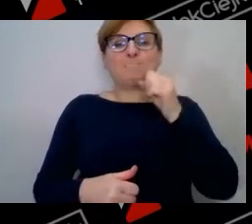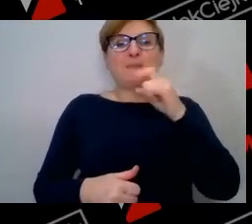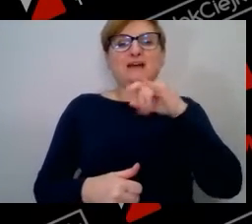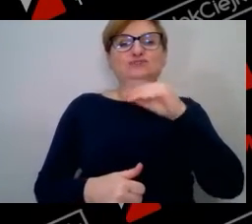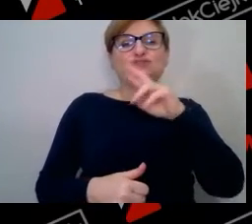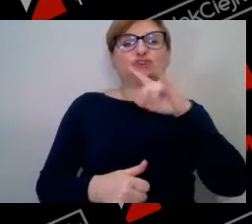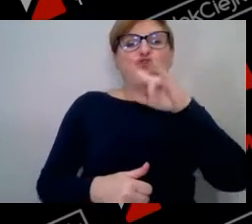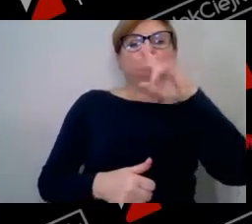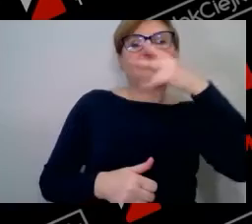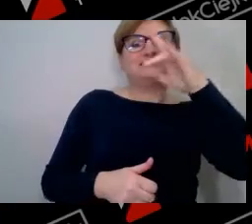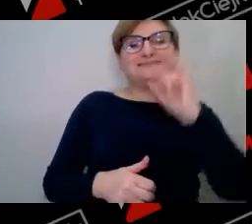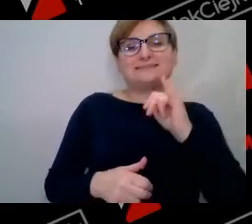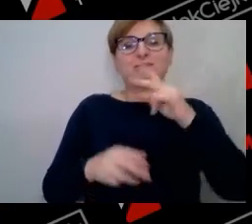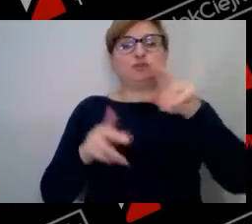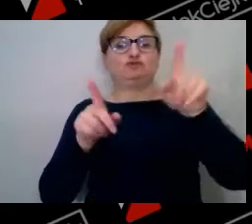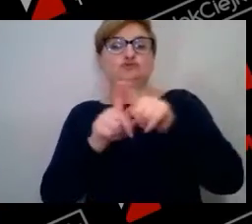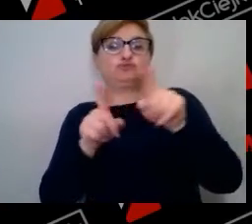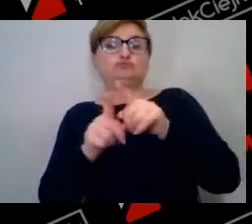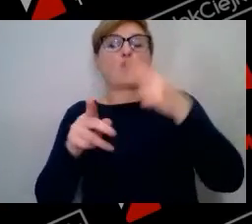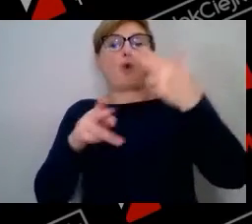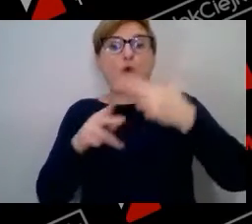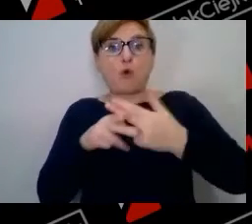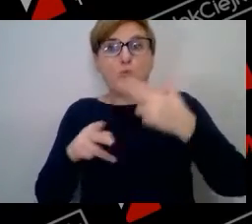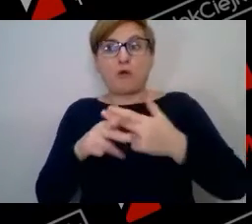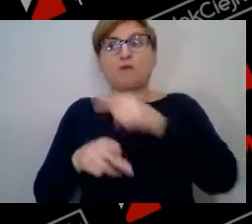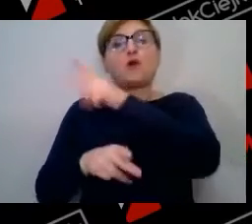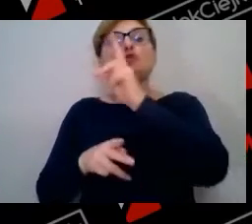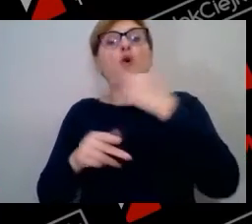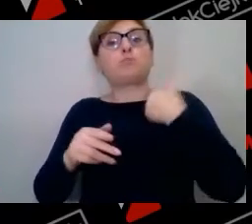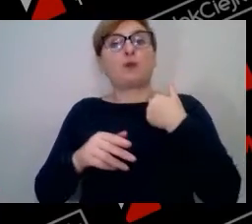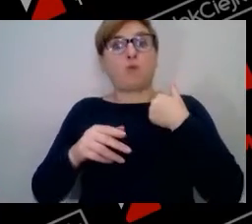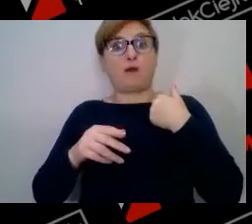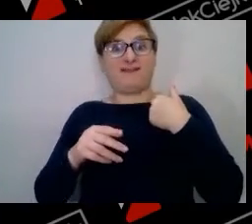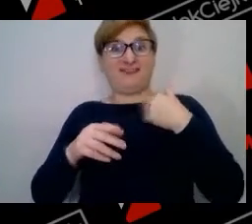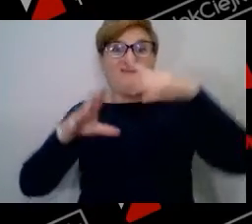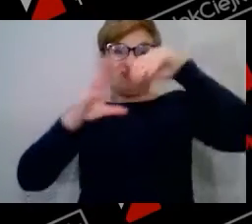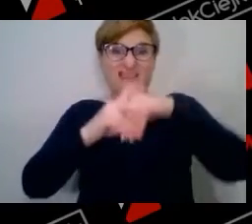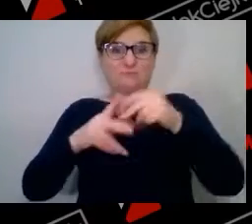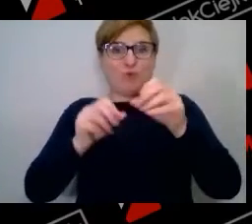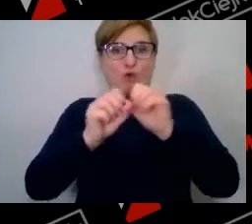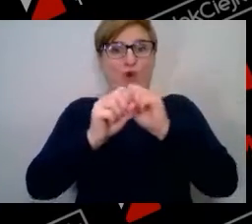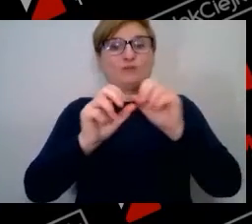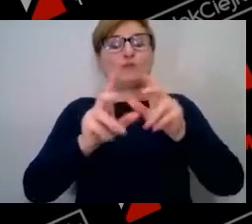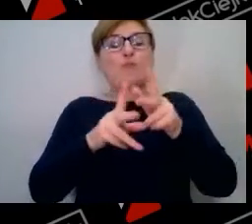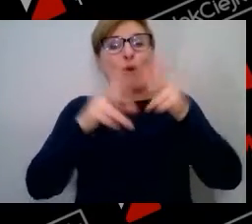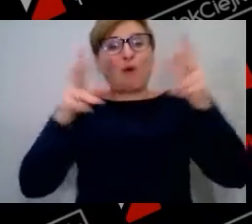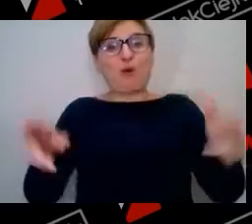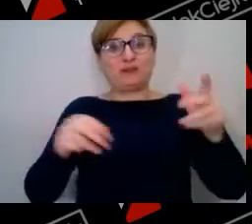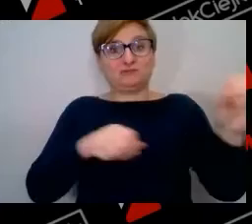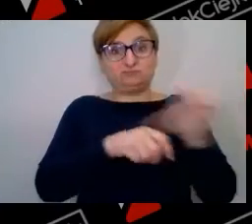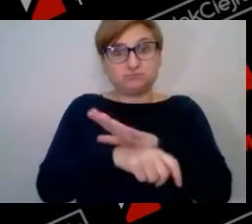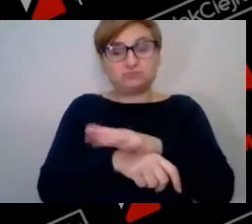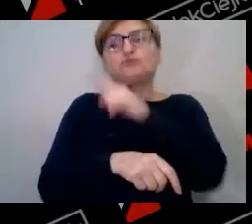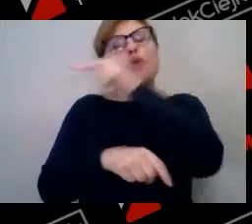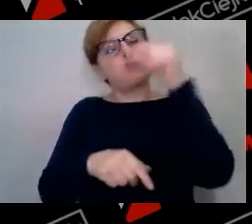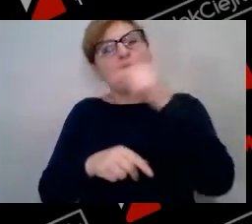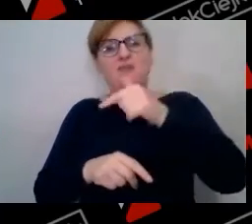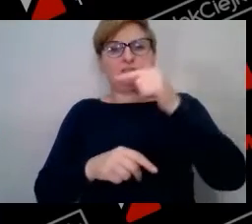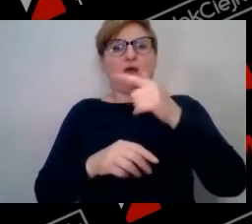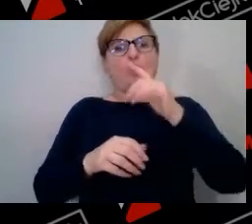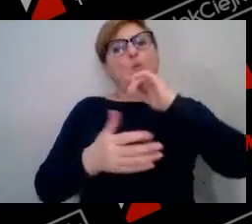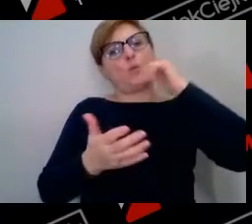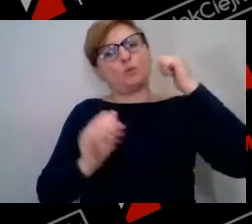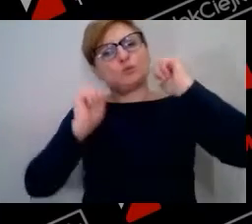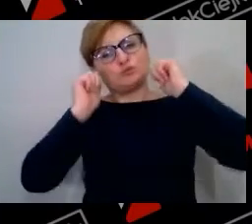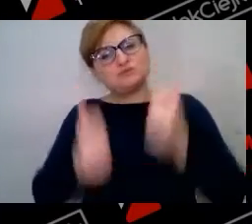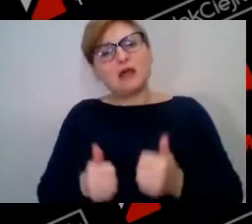trakcie tarczy lub zaraz po jej wprowadzeniu, powinna uwzględniać wynagrodzenie w wysokości ustalonej dla wymiaru czasu pracy przed jego